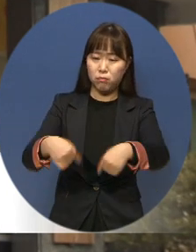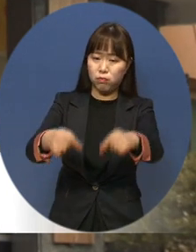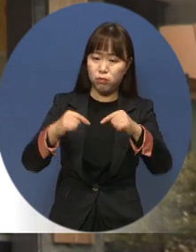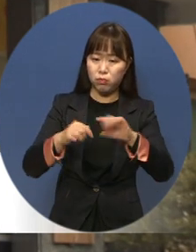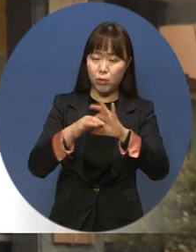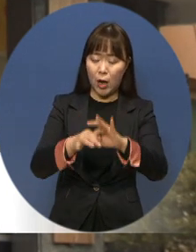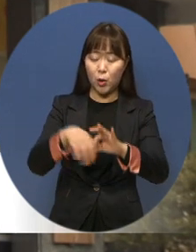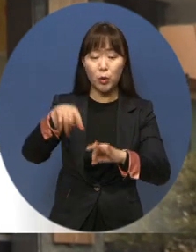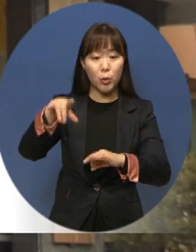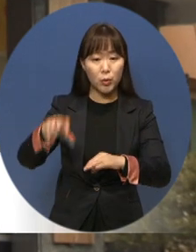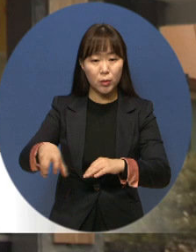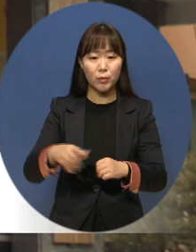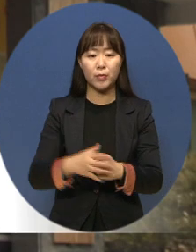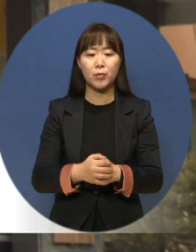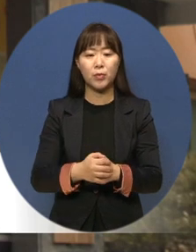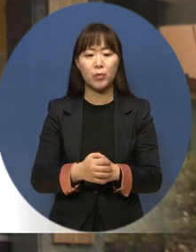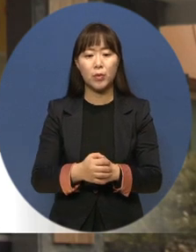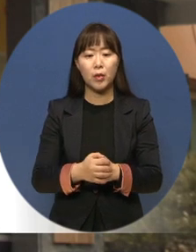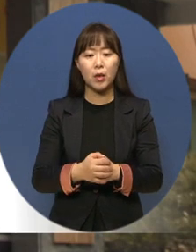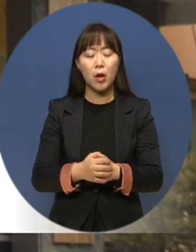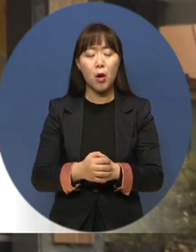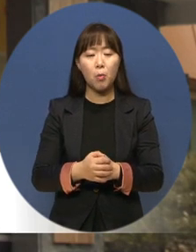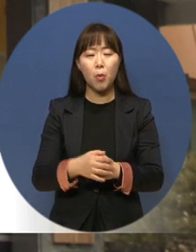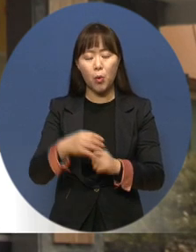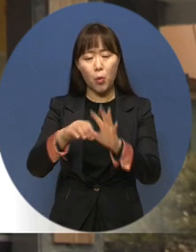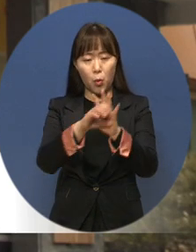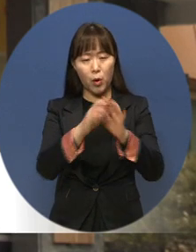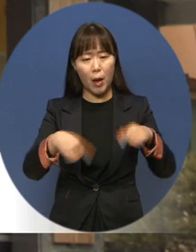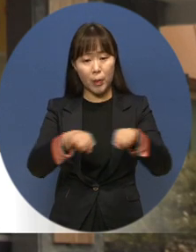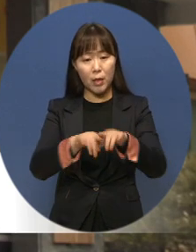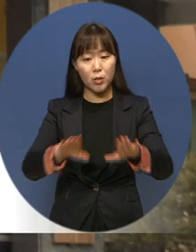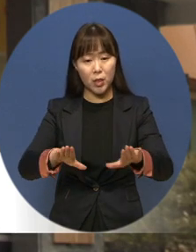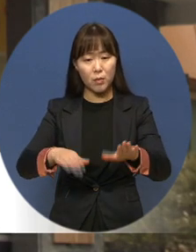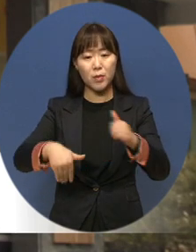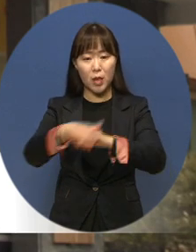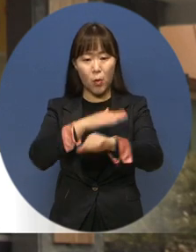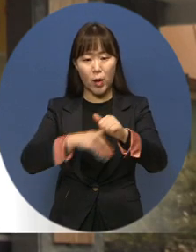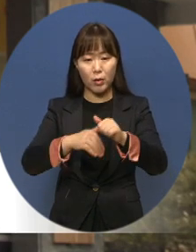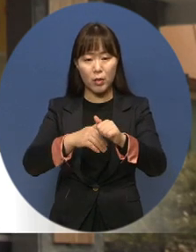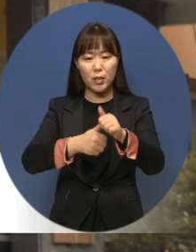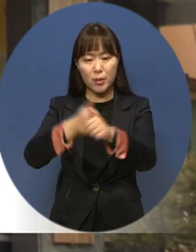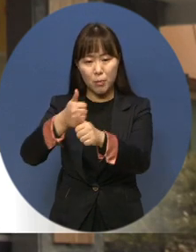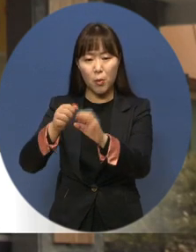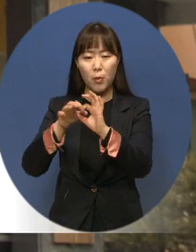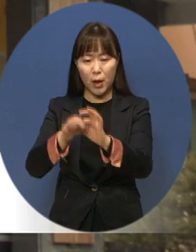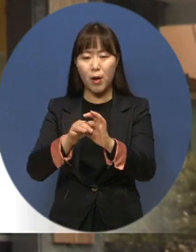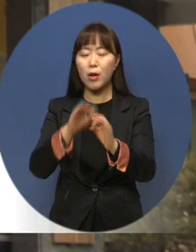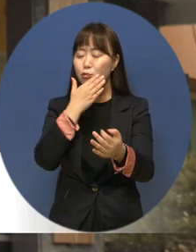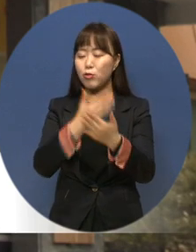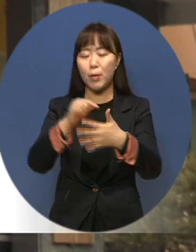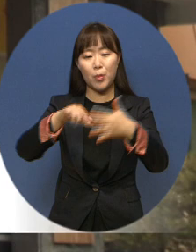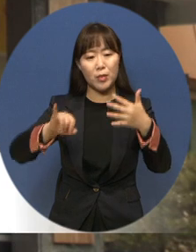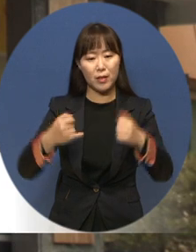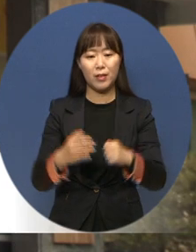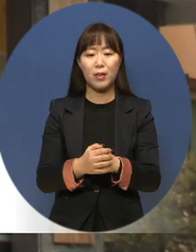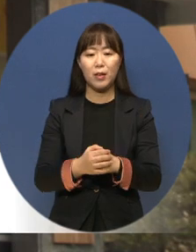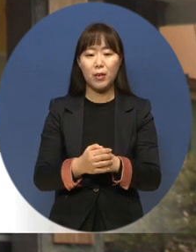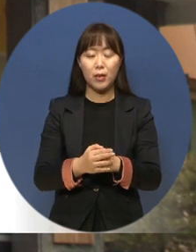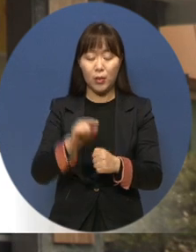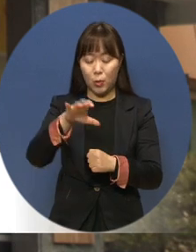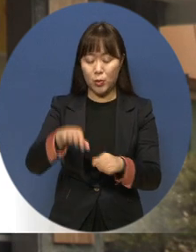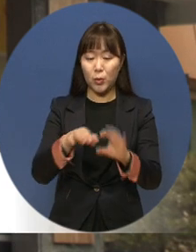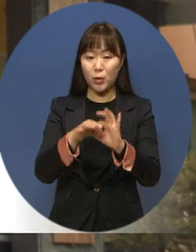나눔 기부곡가는 포스트 코로나를 극복할 익산시의 핵심 프로젝트입니다. 나눔 곡가를